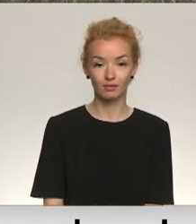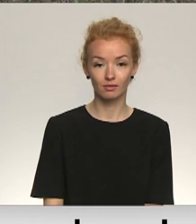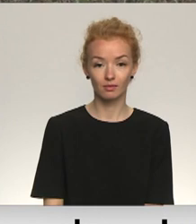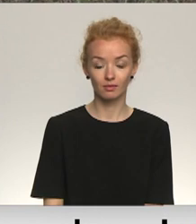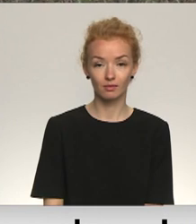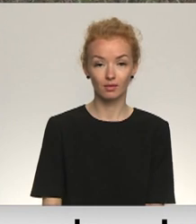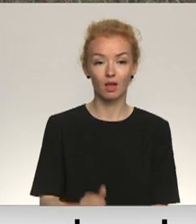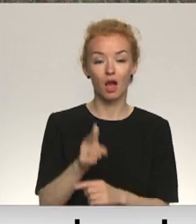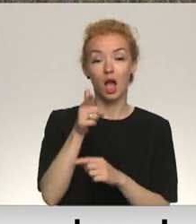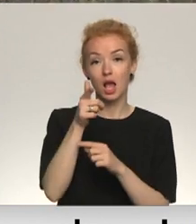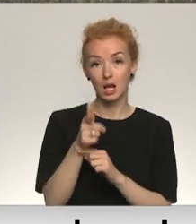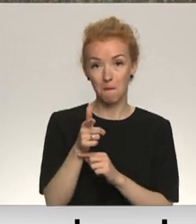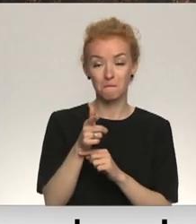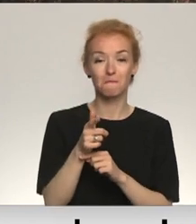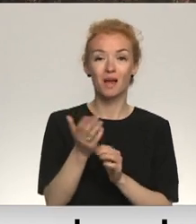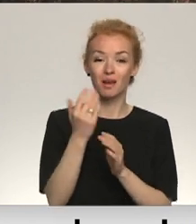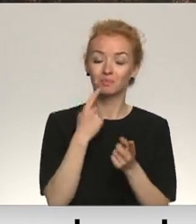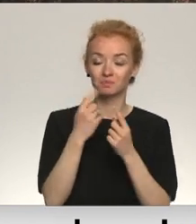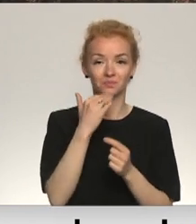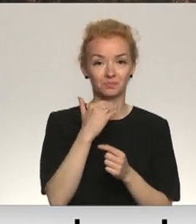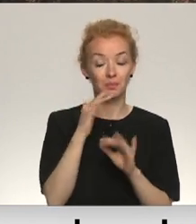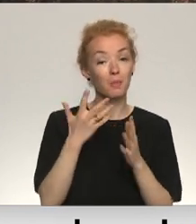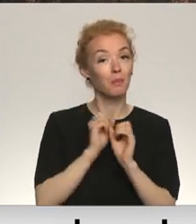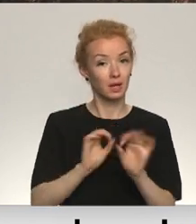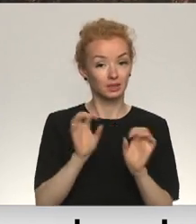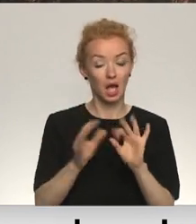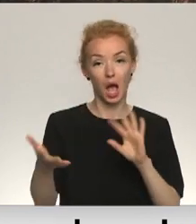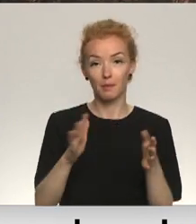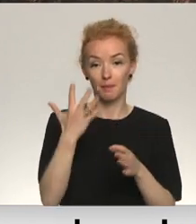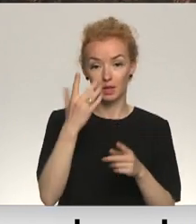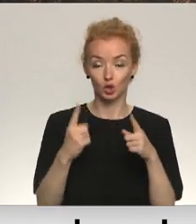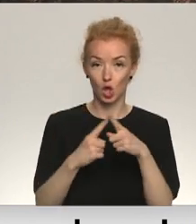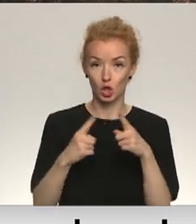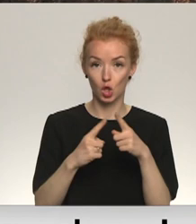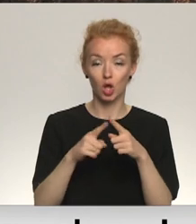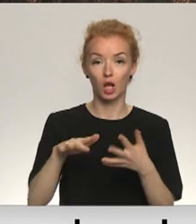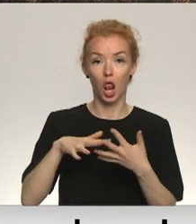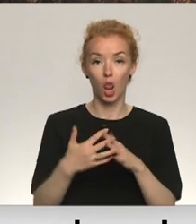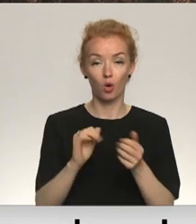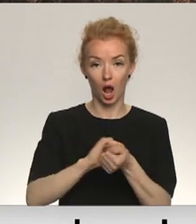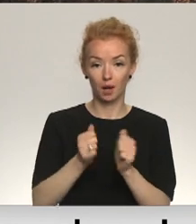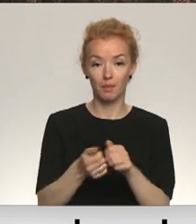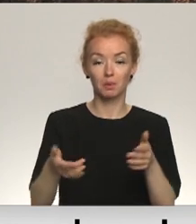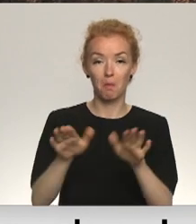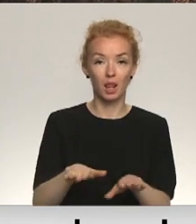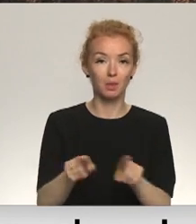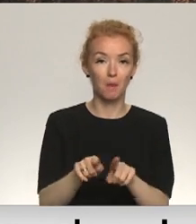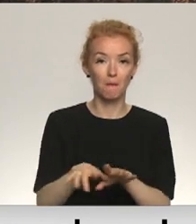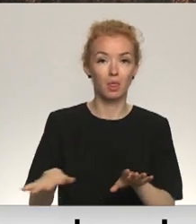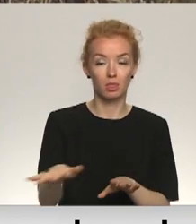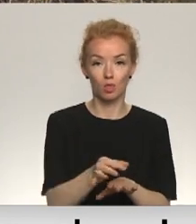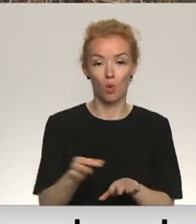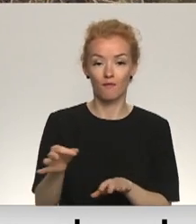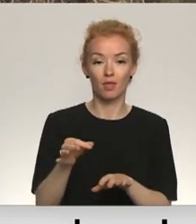Kameras priekšā vīri runāt gan nevēlējās, tomēr pastāstīja, ka aptuveni 5 tonnas smagais laukakmens palikšot tepat Jelgavas novadā, kur